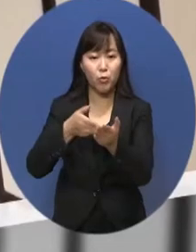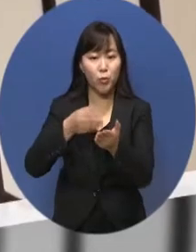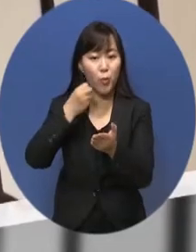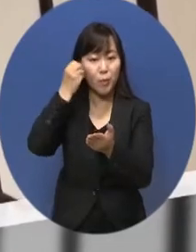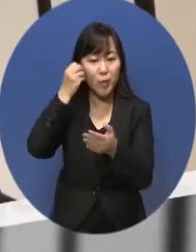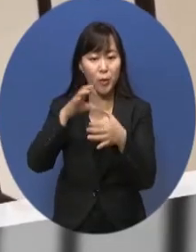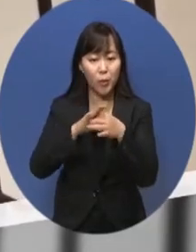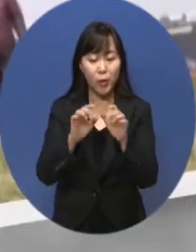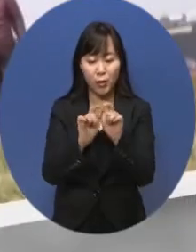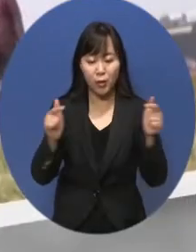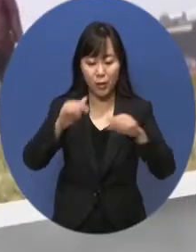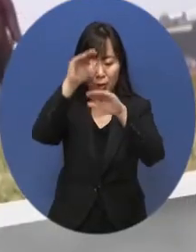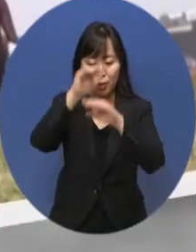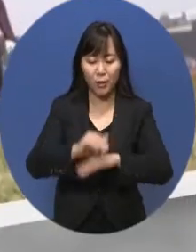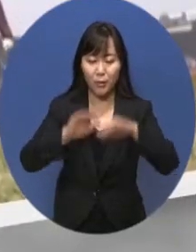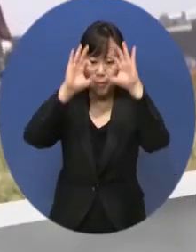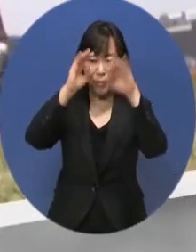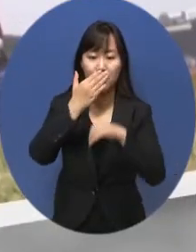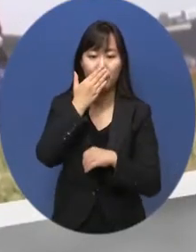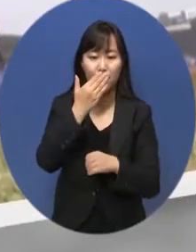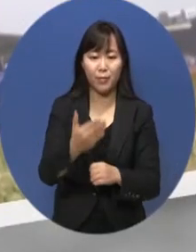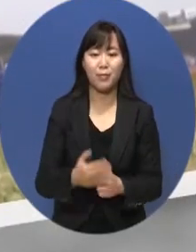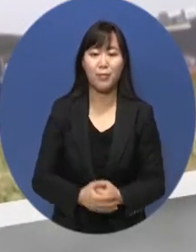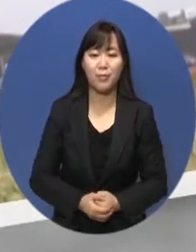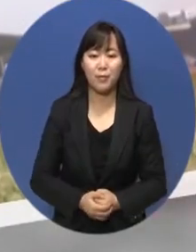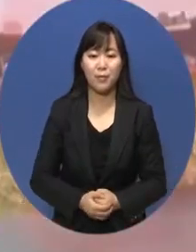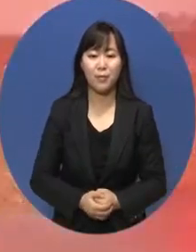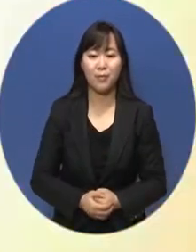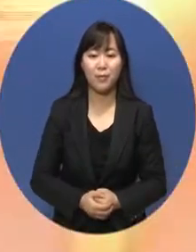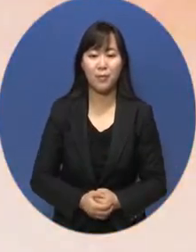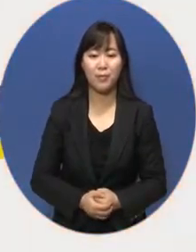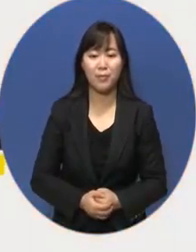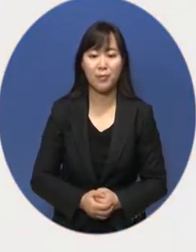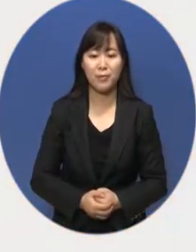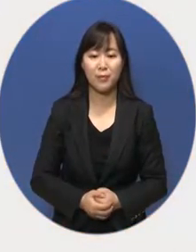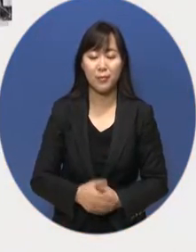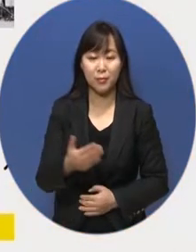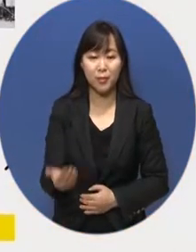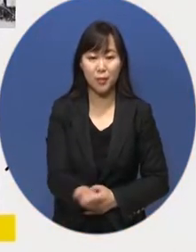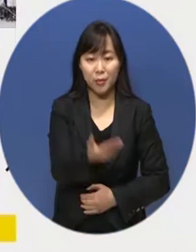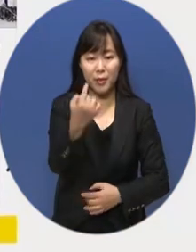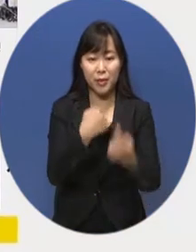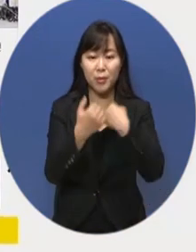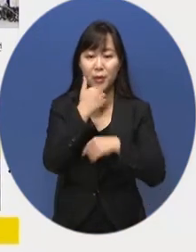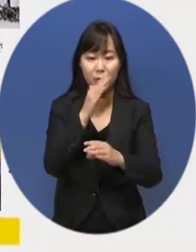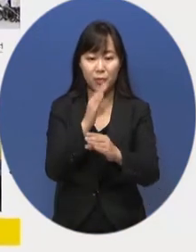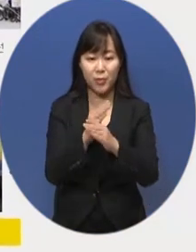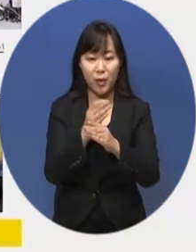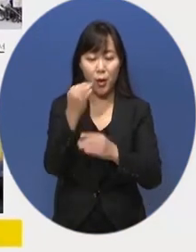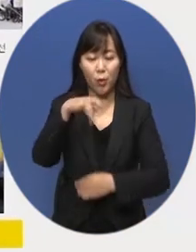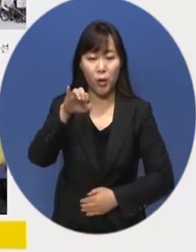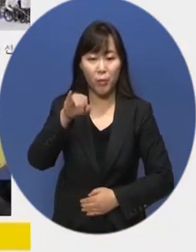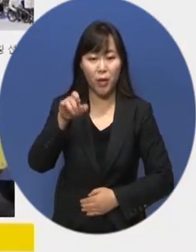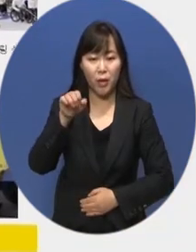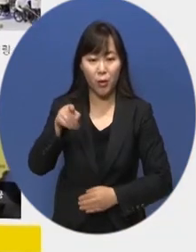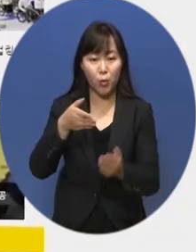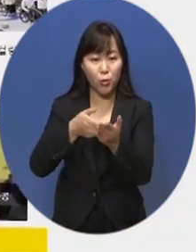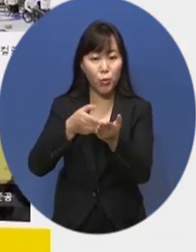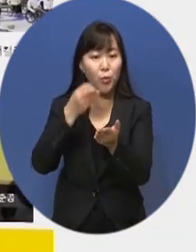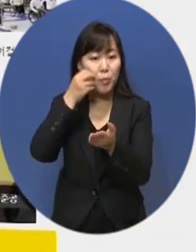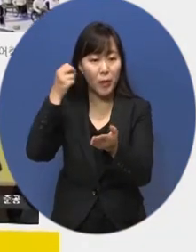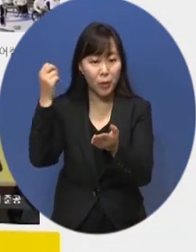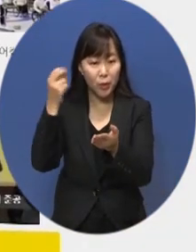웰페어뉴스 홈페이지를 통해 보다 다양한 소식을 접할 수 있습니다. 시청자 여러분의 제보를 기다립니다.